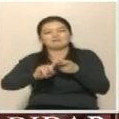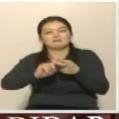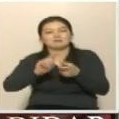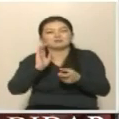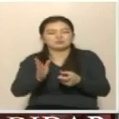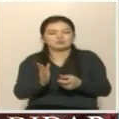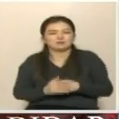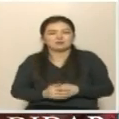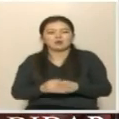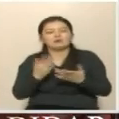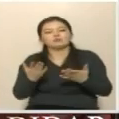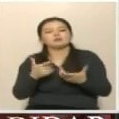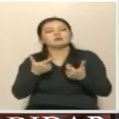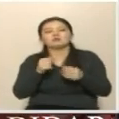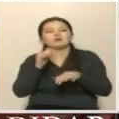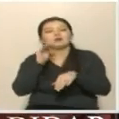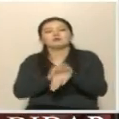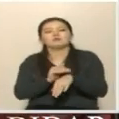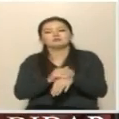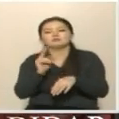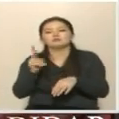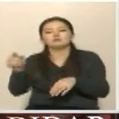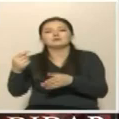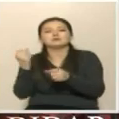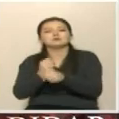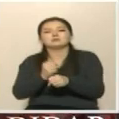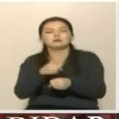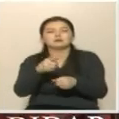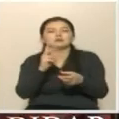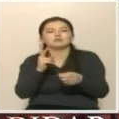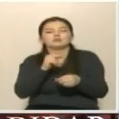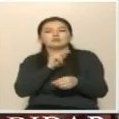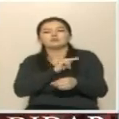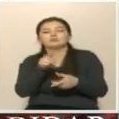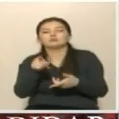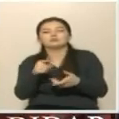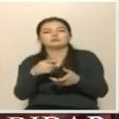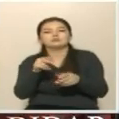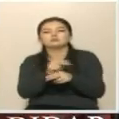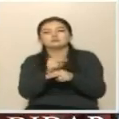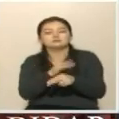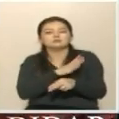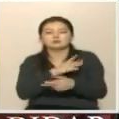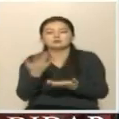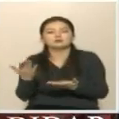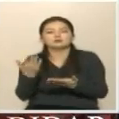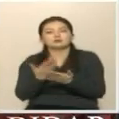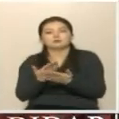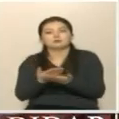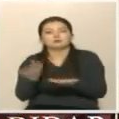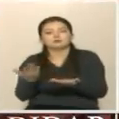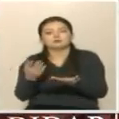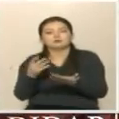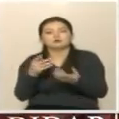И где это будет доказано что это возможно вред здоровью причин именно в этом в кабинете